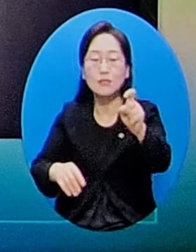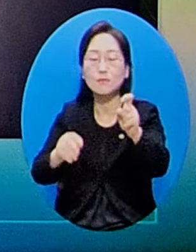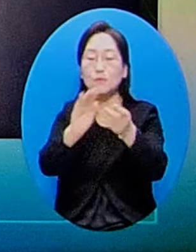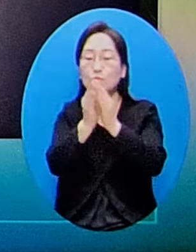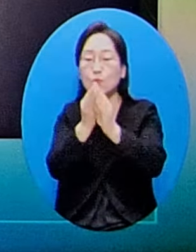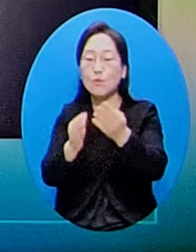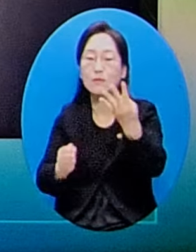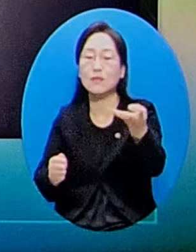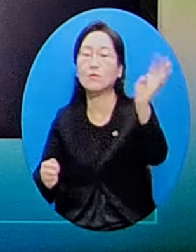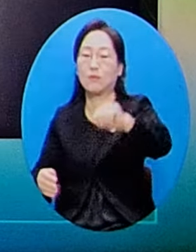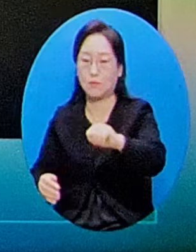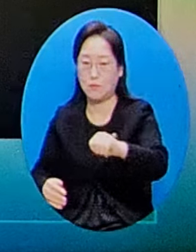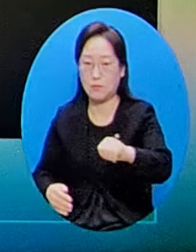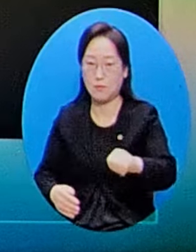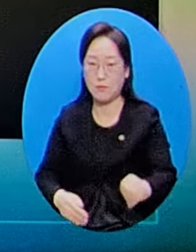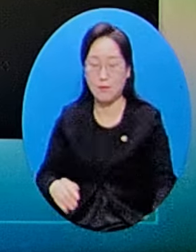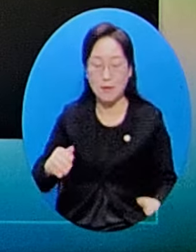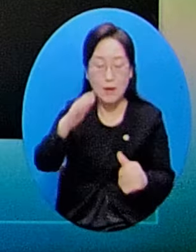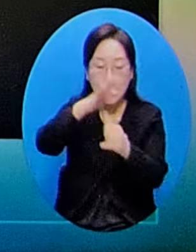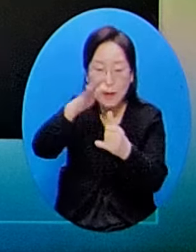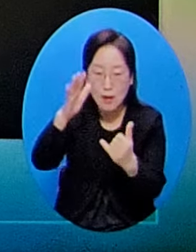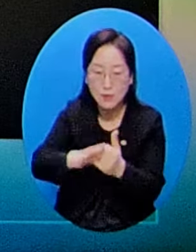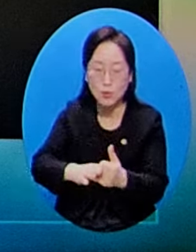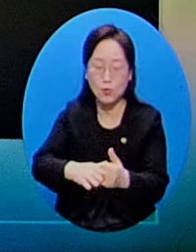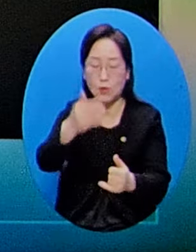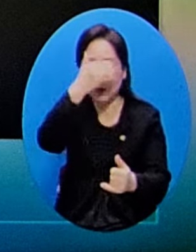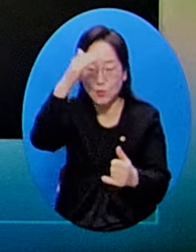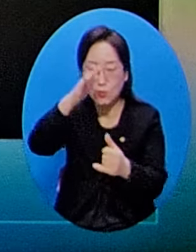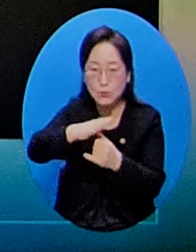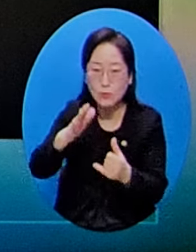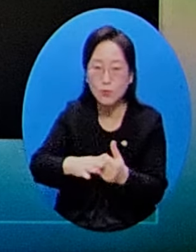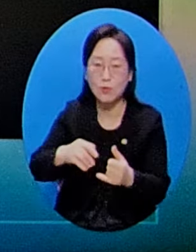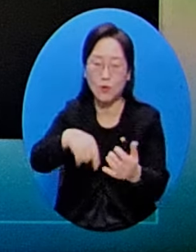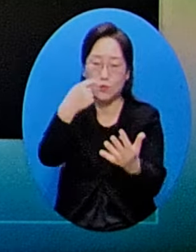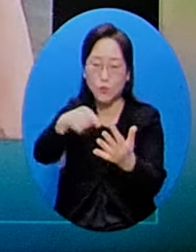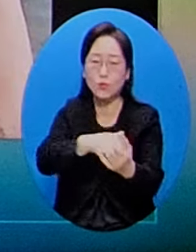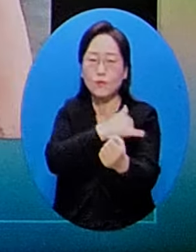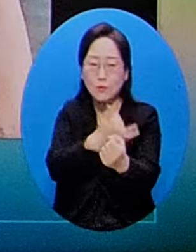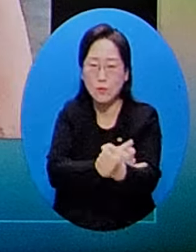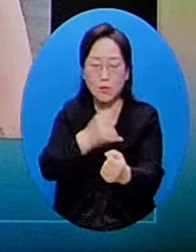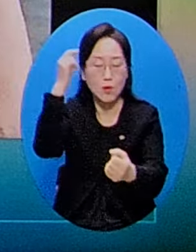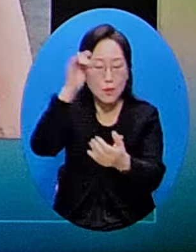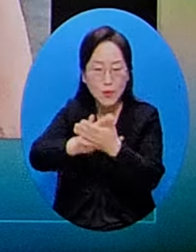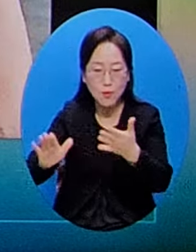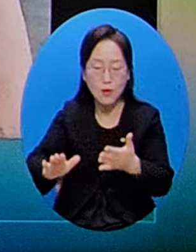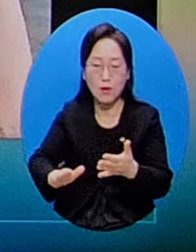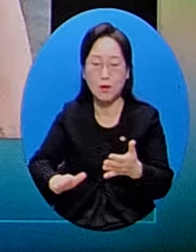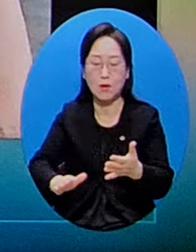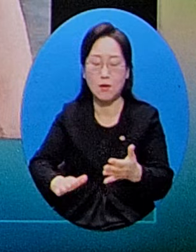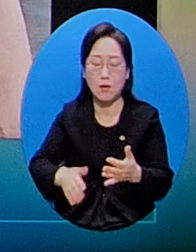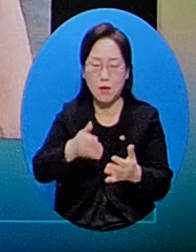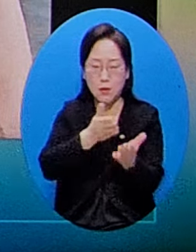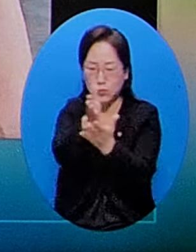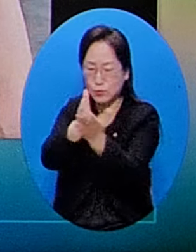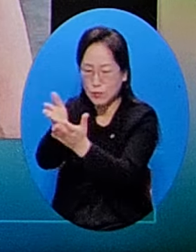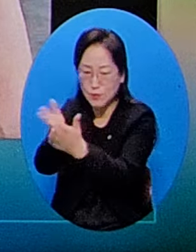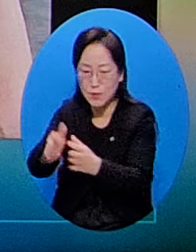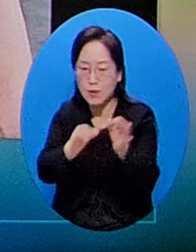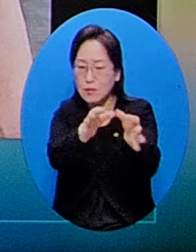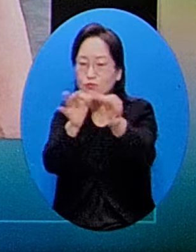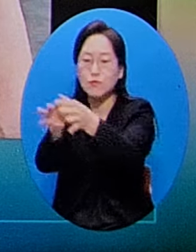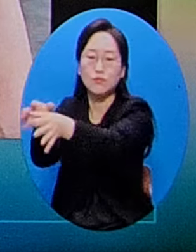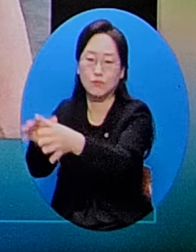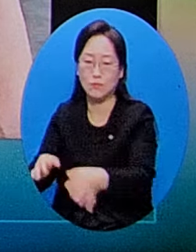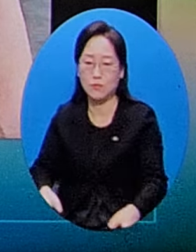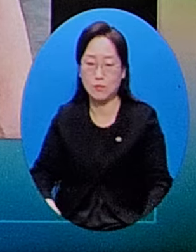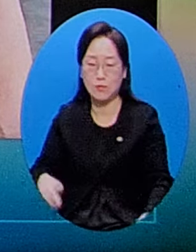아동, 청소년, 인구, 의료, 건강, 교육, 과학, 기술, 인권, 평화 기부하지 않은 분야가 없을 정도입니다. 그의 기부를 통해서